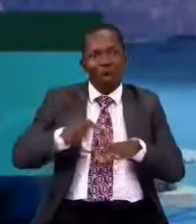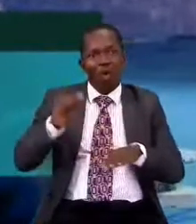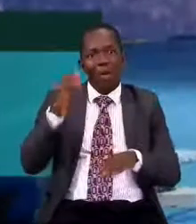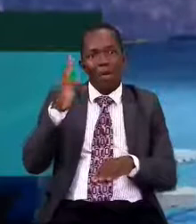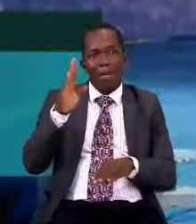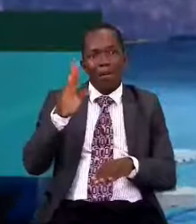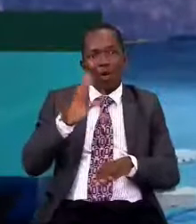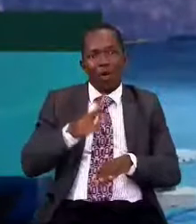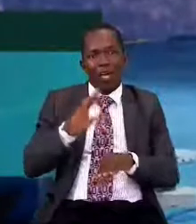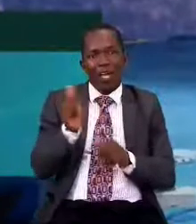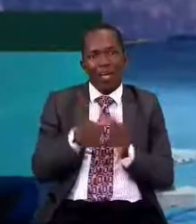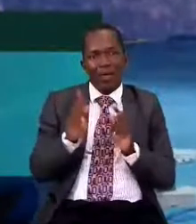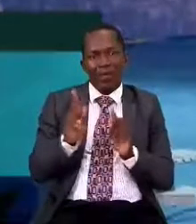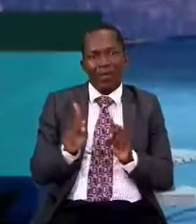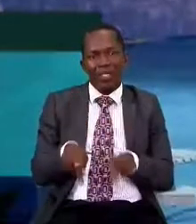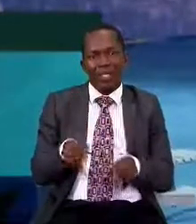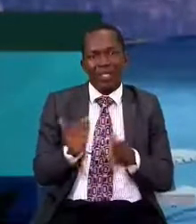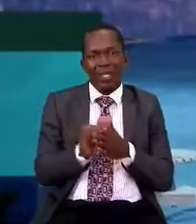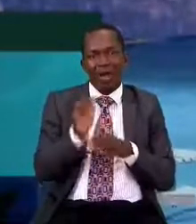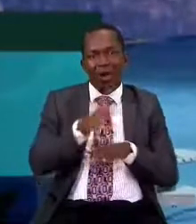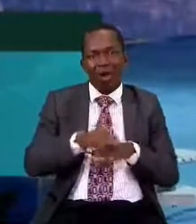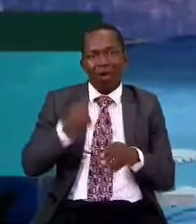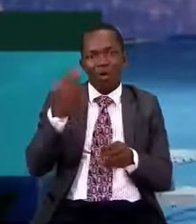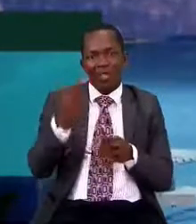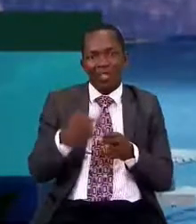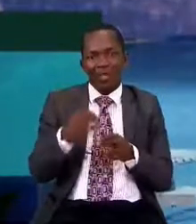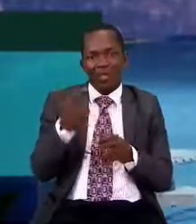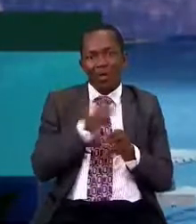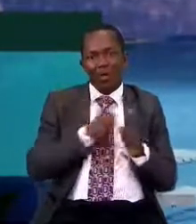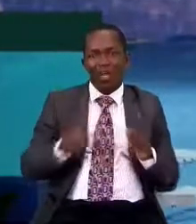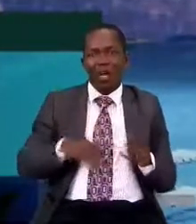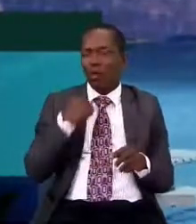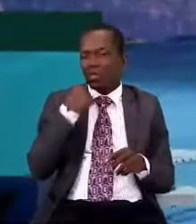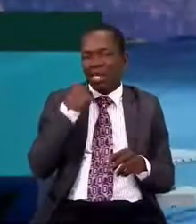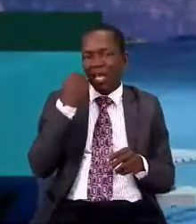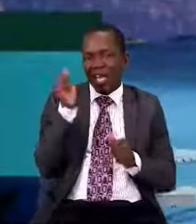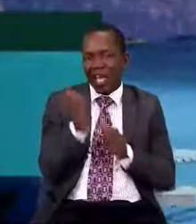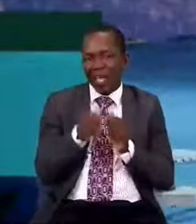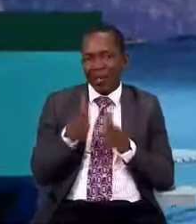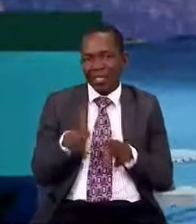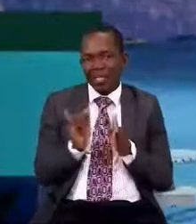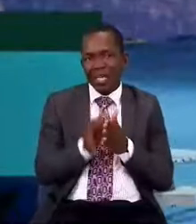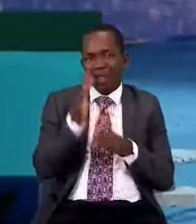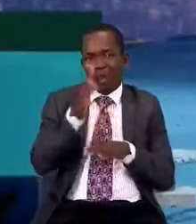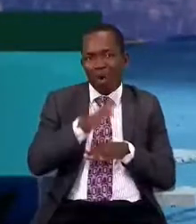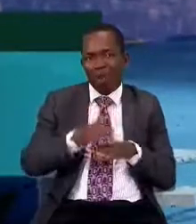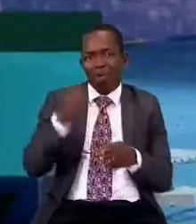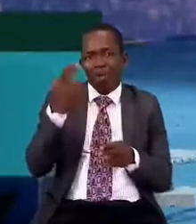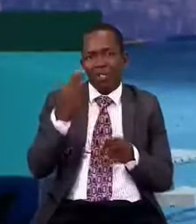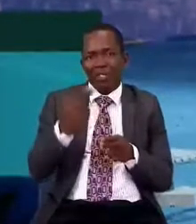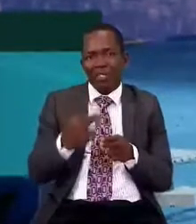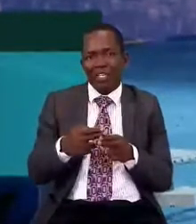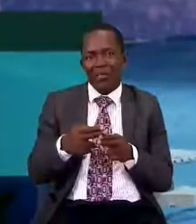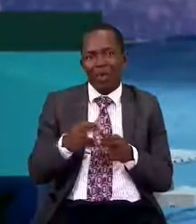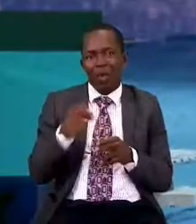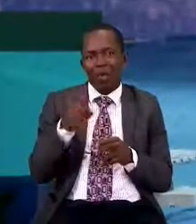soir, quiconque dans la nation là, ce soir, quiconque où que vous soyez ce soir, le pire des pécheurs, le